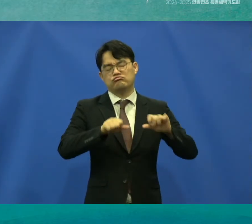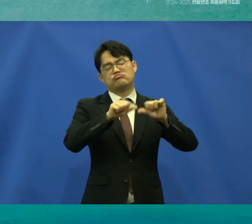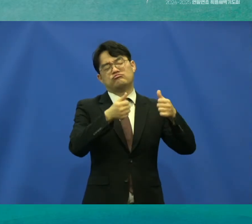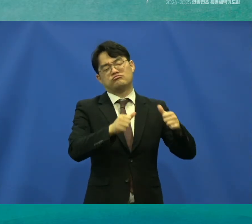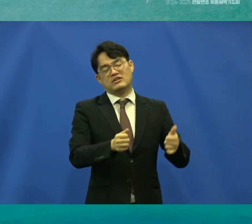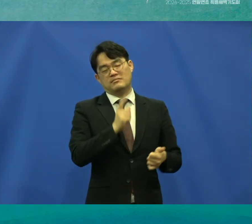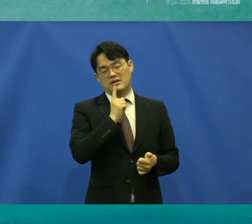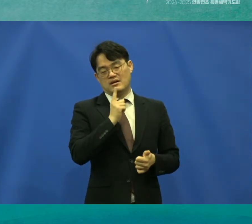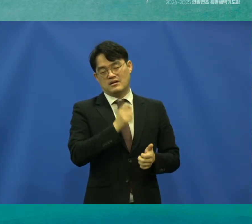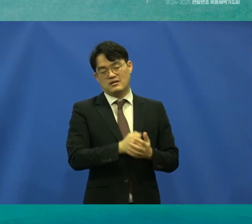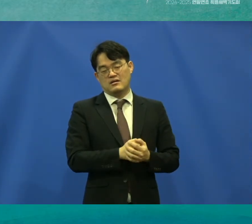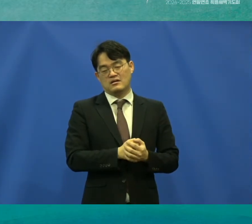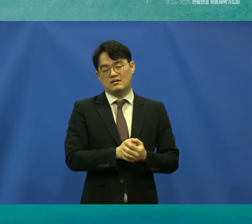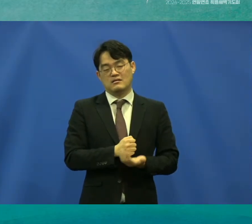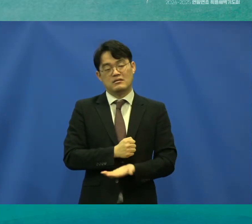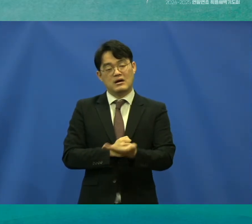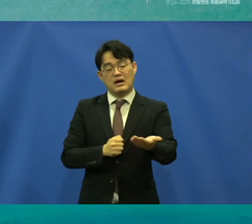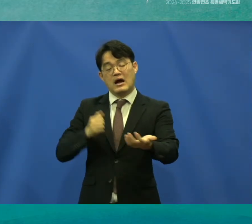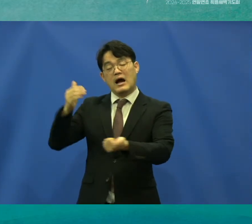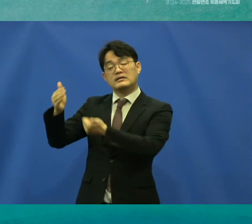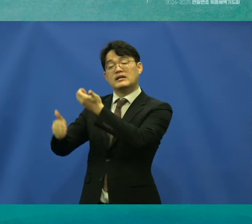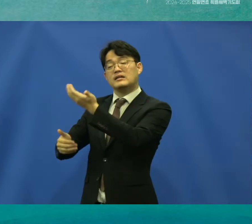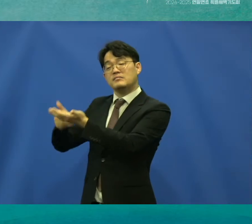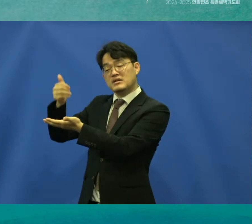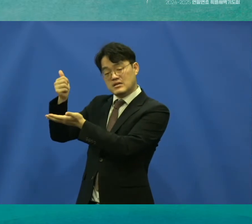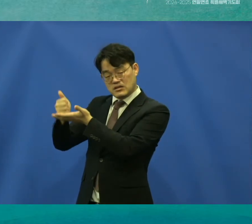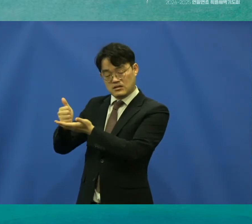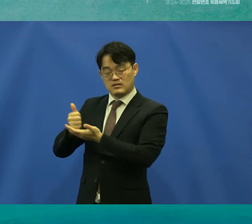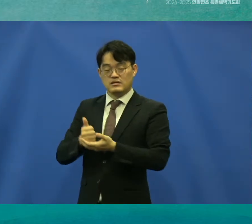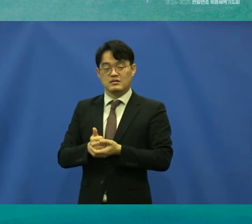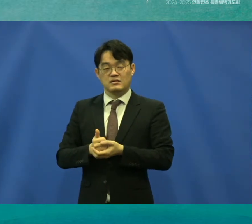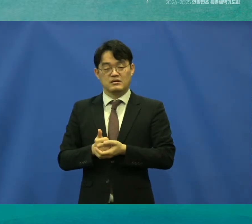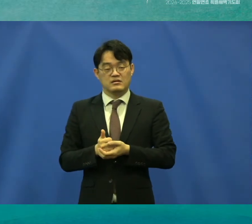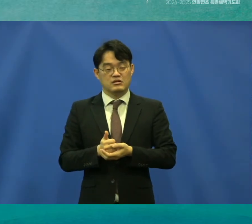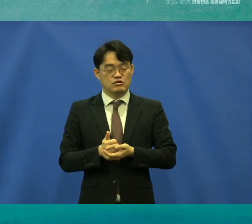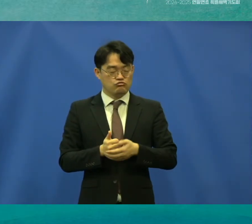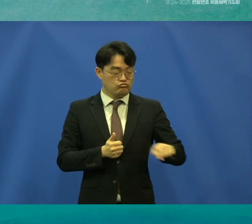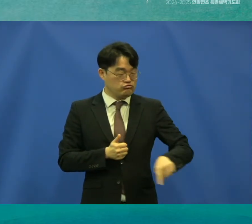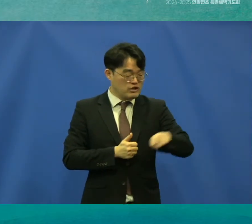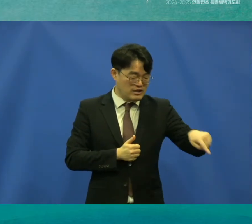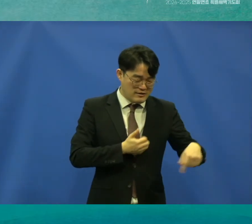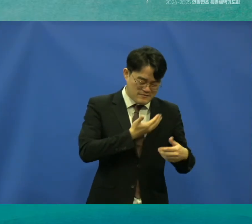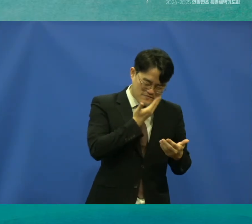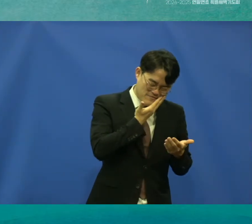하나님이 우리에게 아끼는 게 뭔지를 아세요? 그 아끼는 걸 흔들어 버리는 거죠.